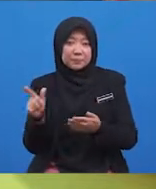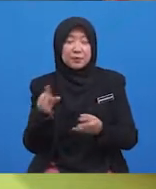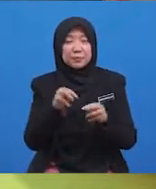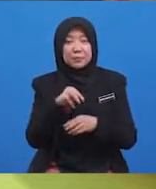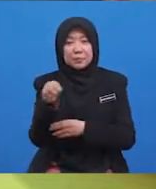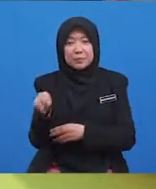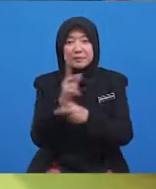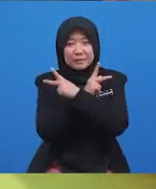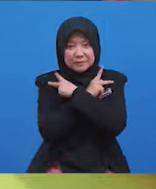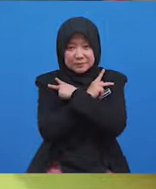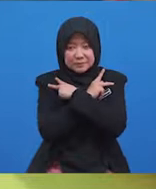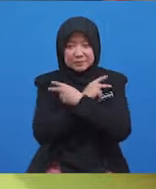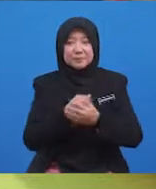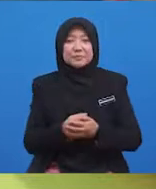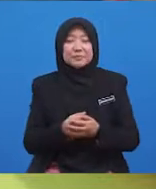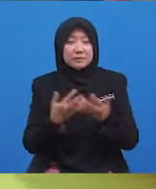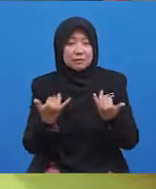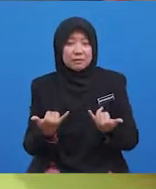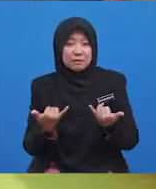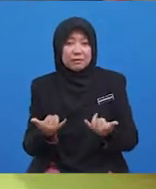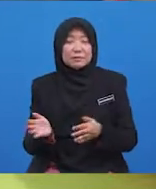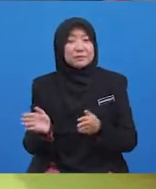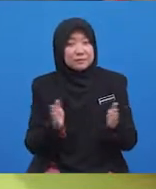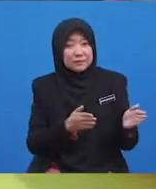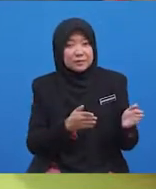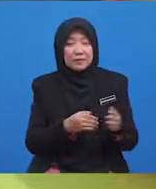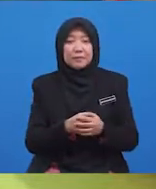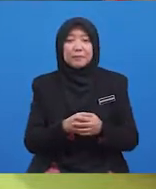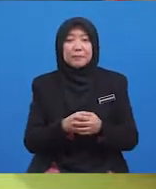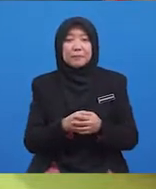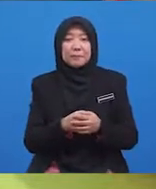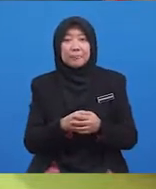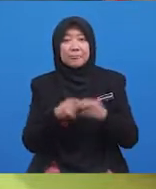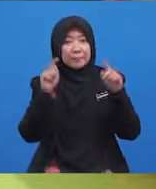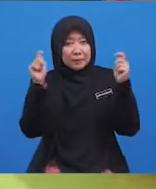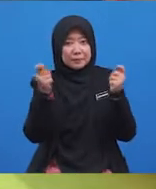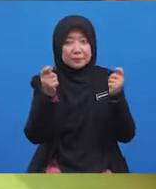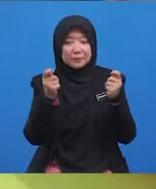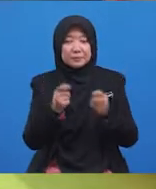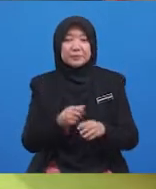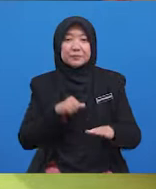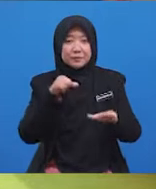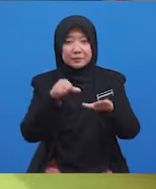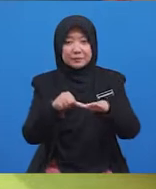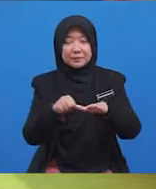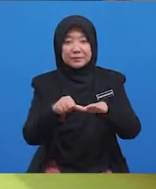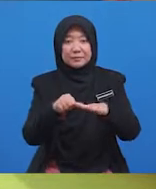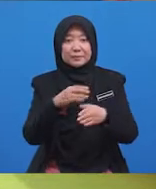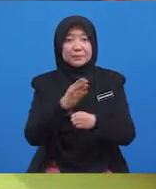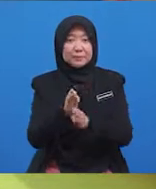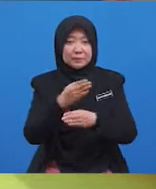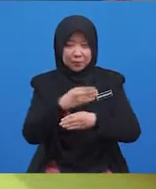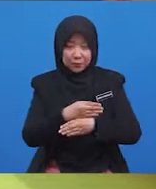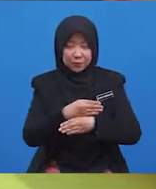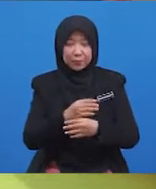semua, beralih kita kepada topik perbincangan seterusnya iaitu aspek bentuk.